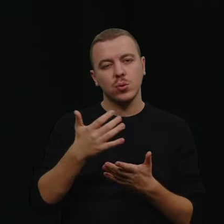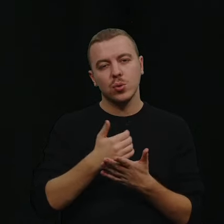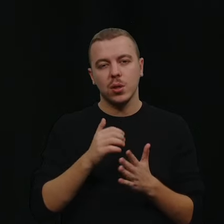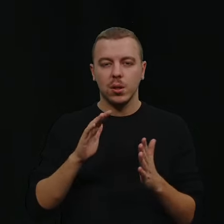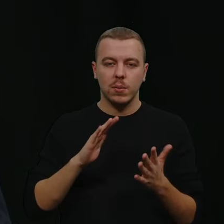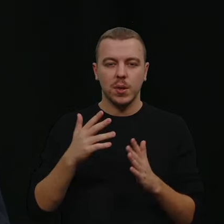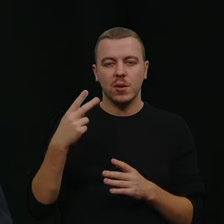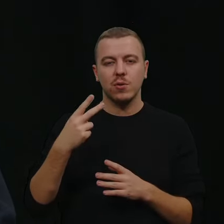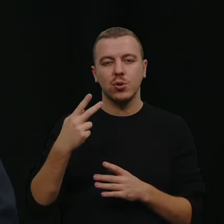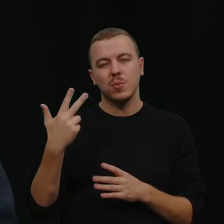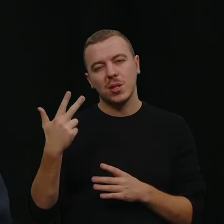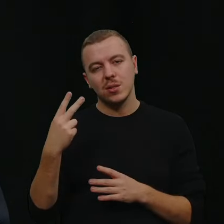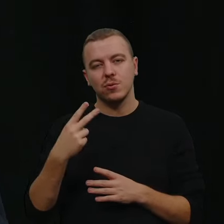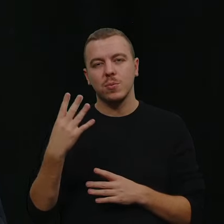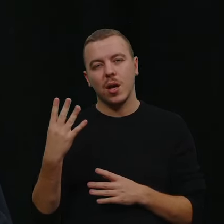maždaug